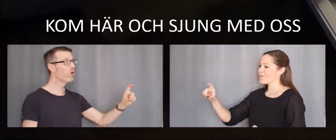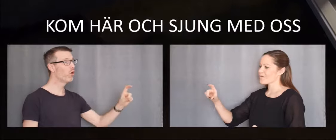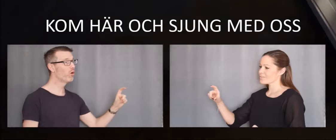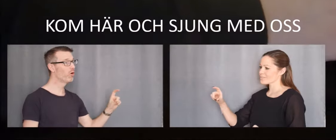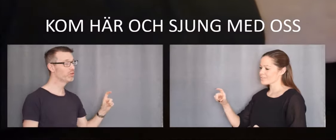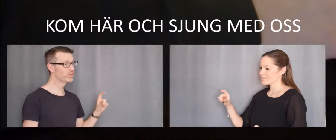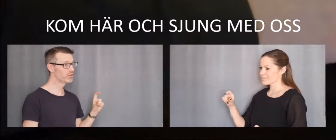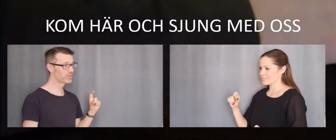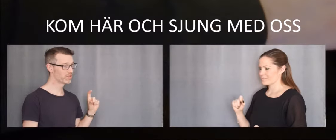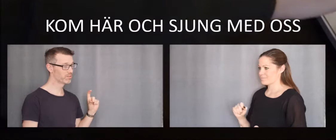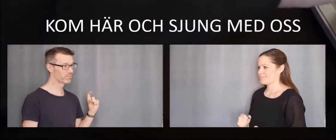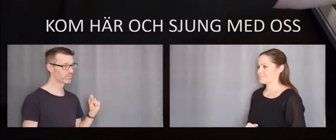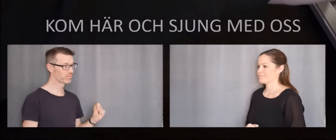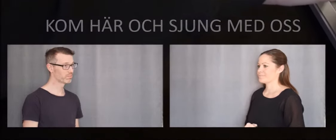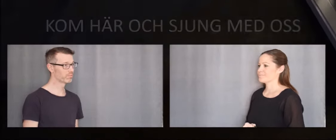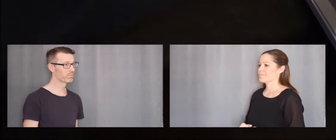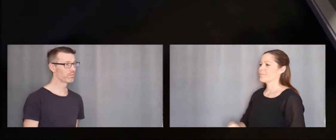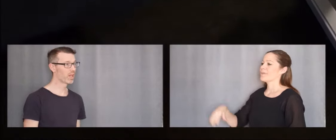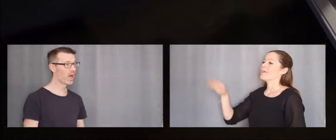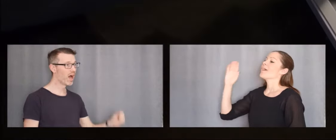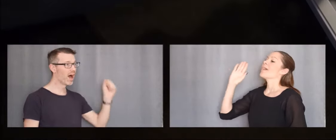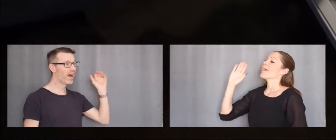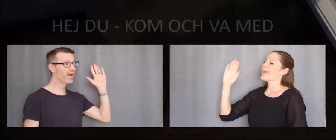med oss.